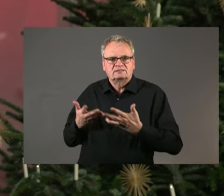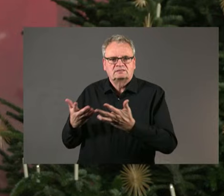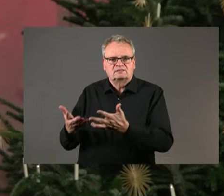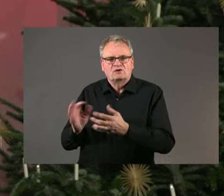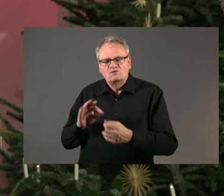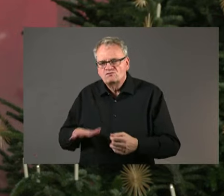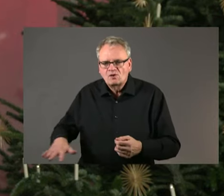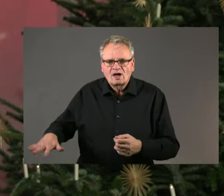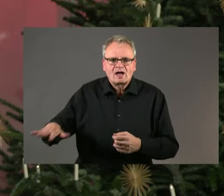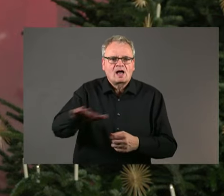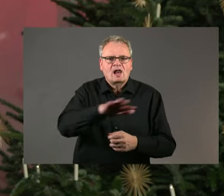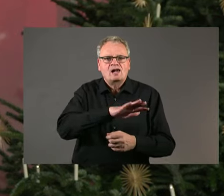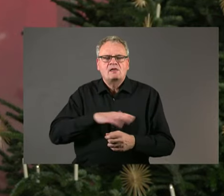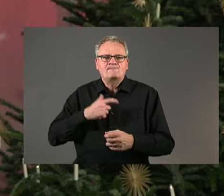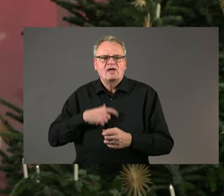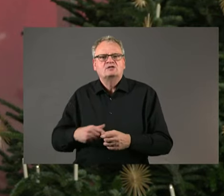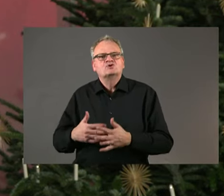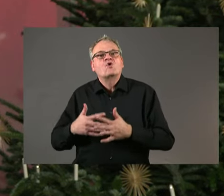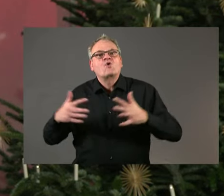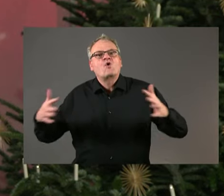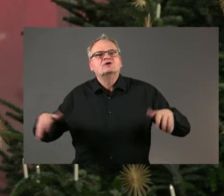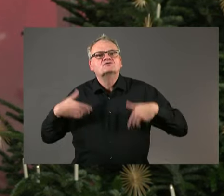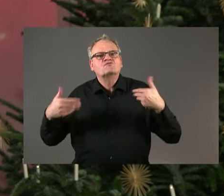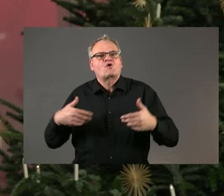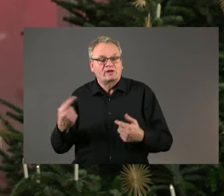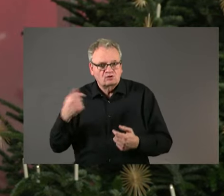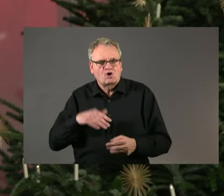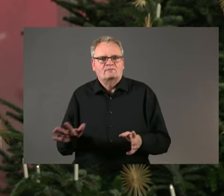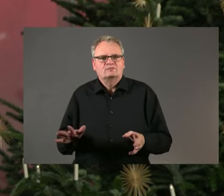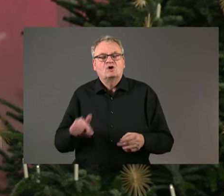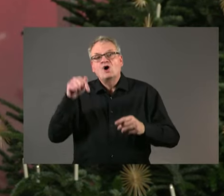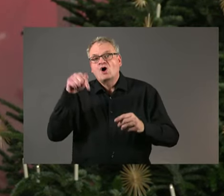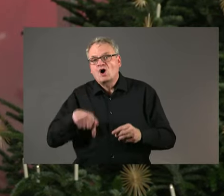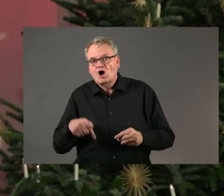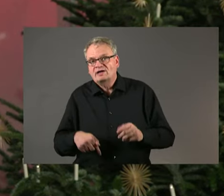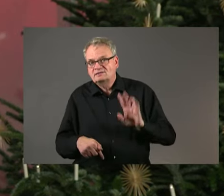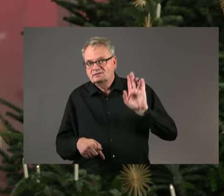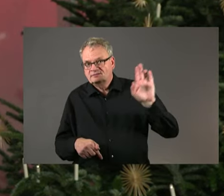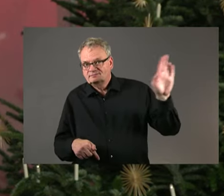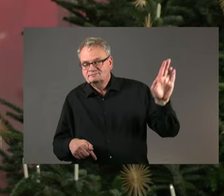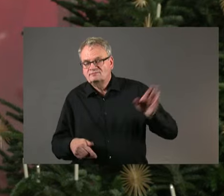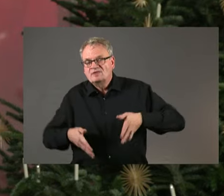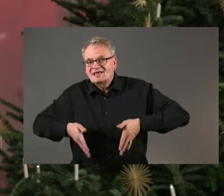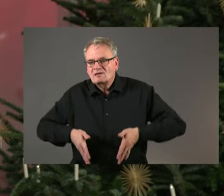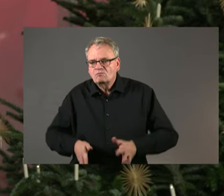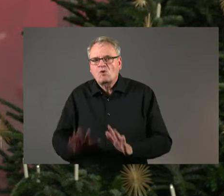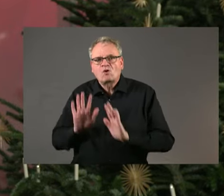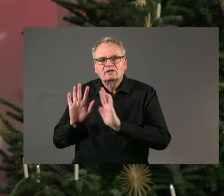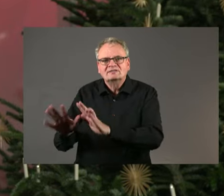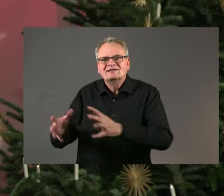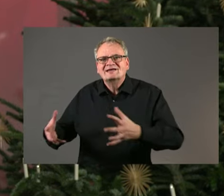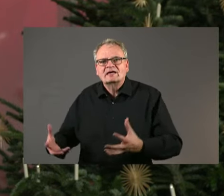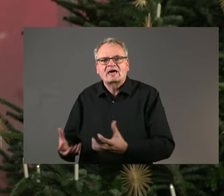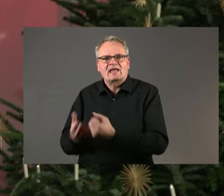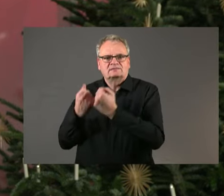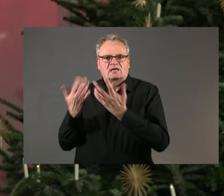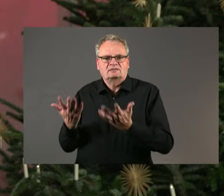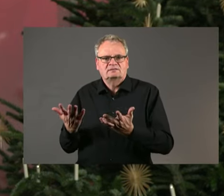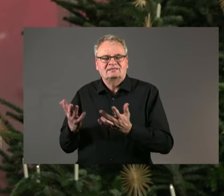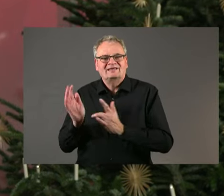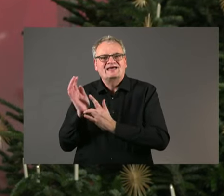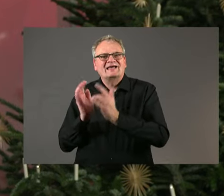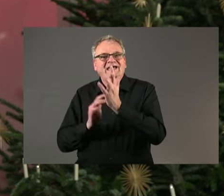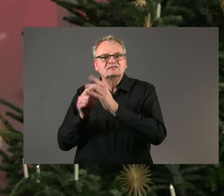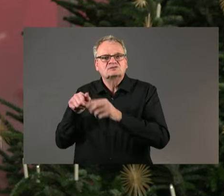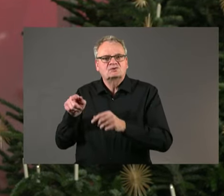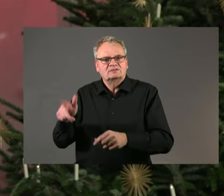Volk große Freude bereiten wird. Denn heute ist in der Stadt Davids für euch der Retter geboren worden. Er ist Christus,